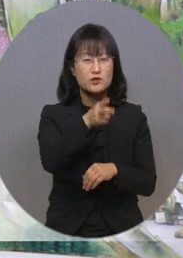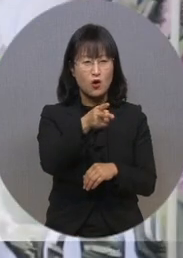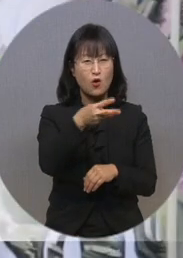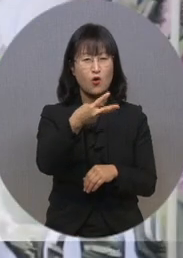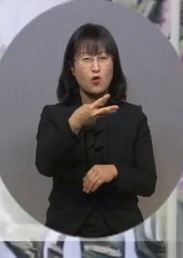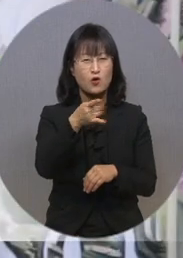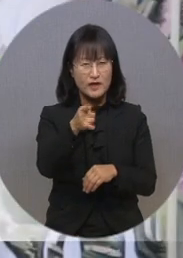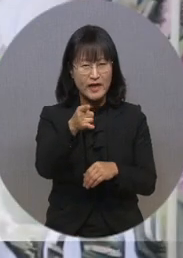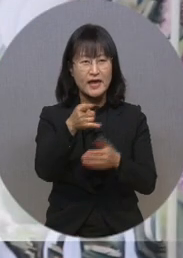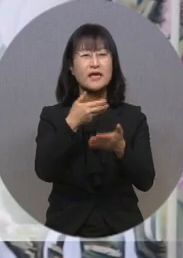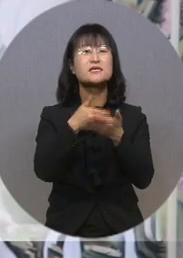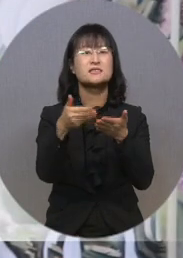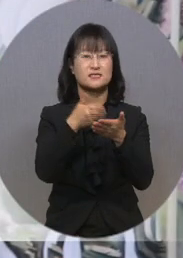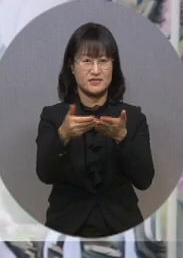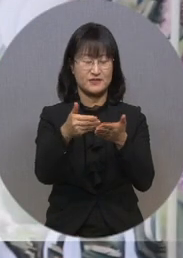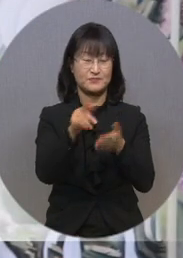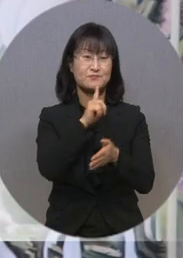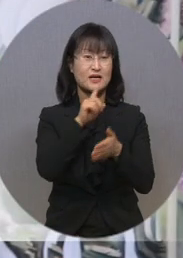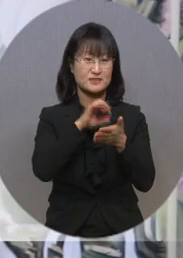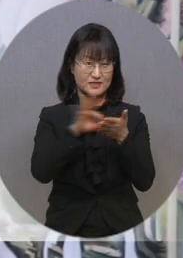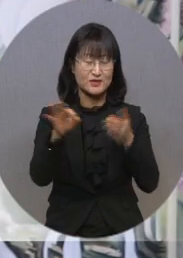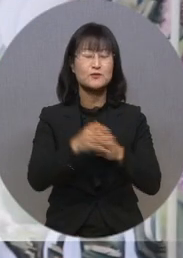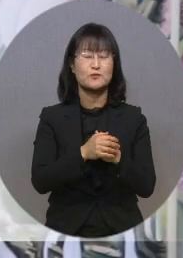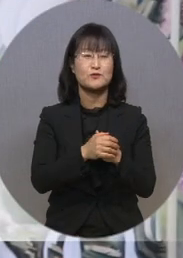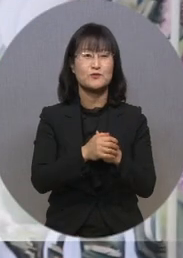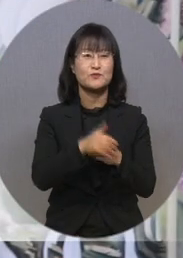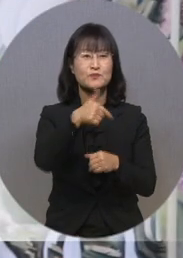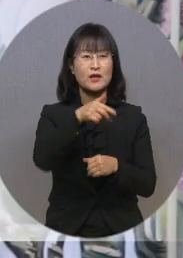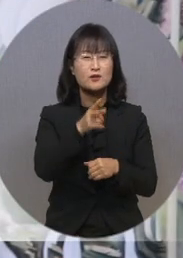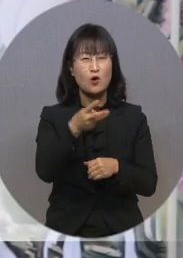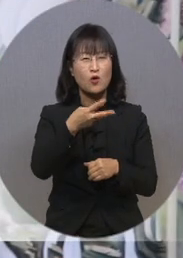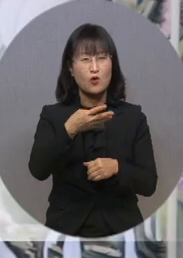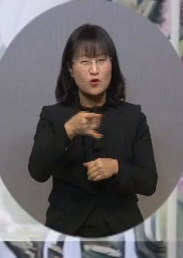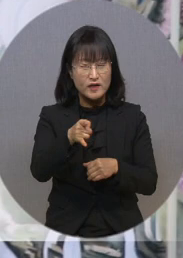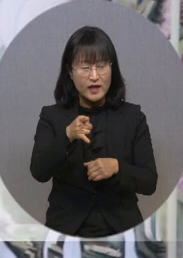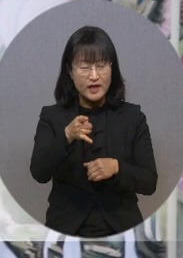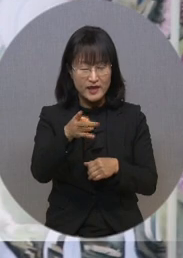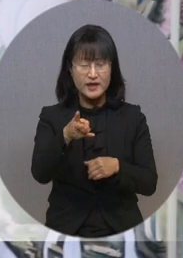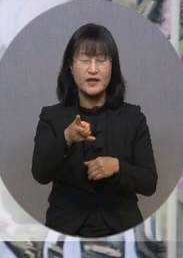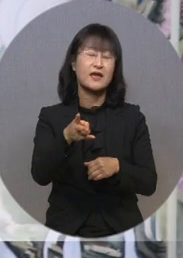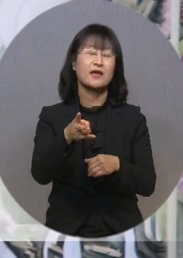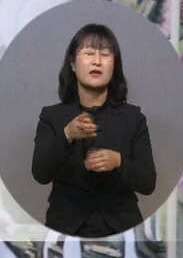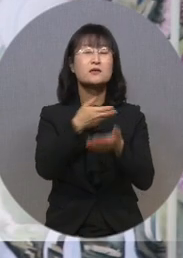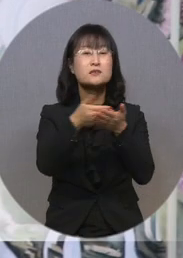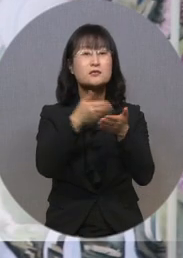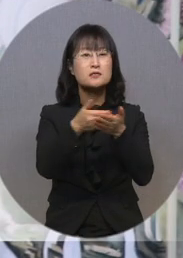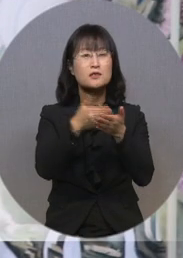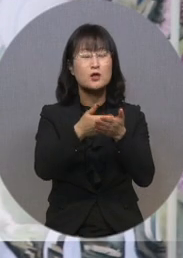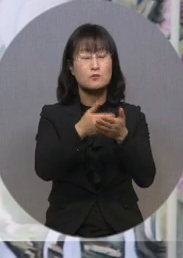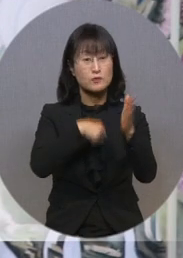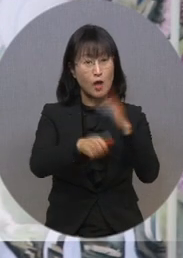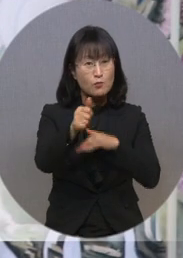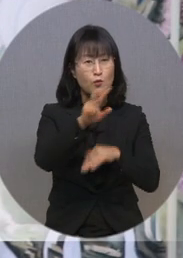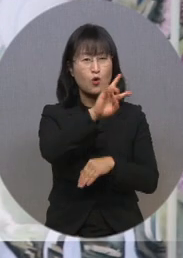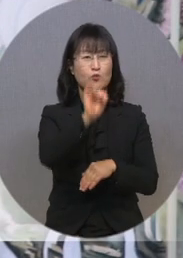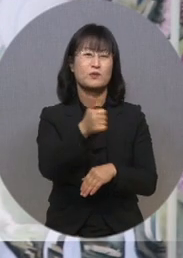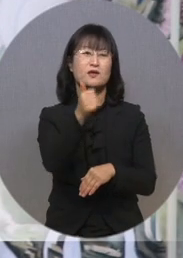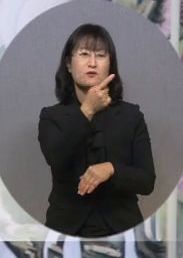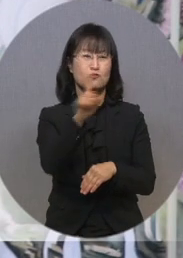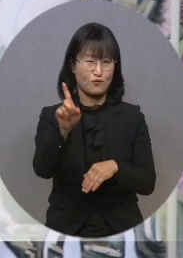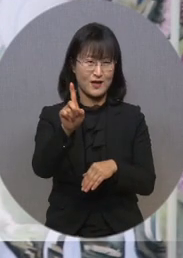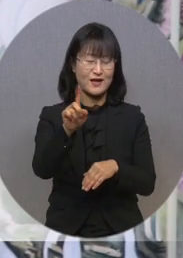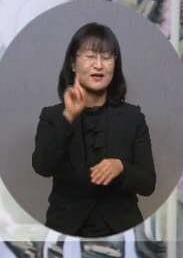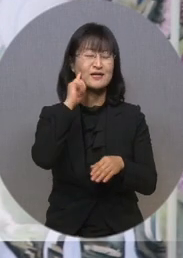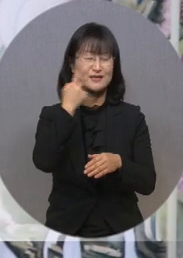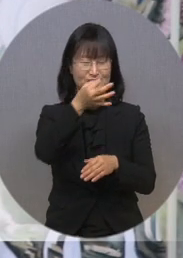그림이었어요. 그리고 결의의 예술로는 민화가 으뜸이고 우리나라를 대표하는 어떤 예술성이라고